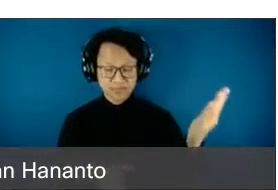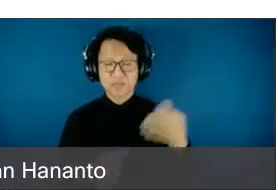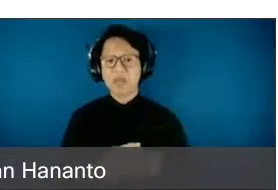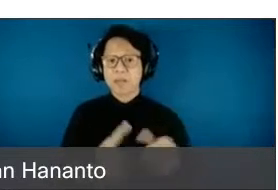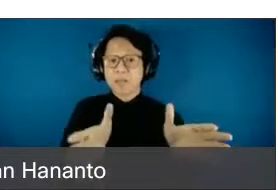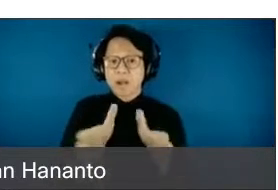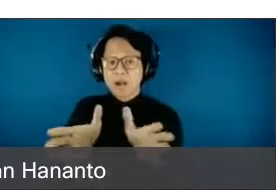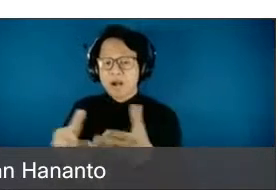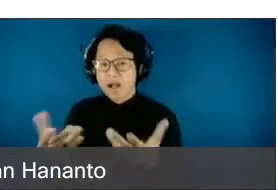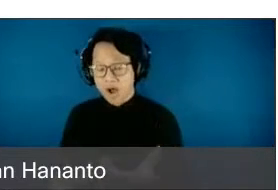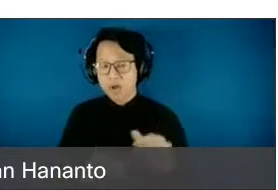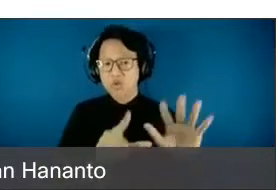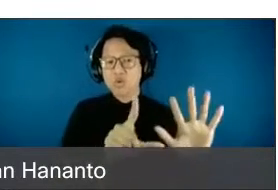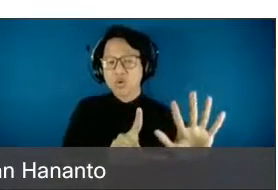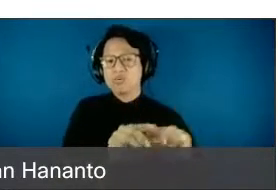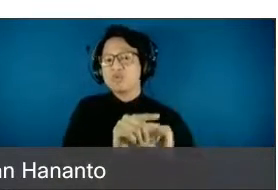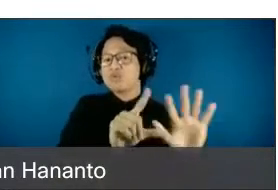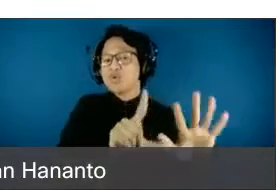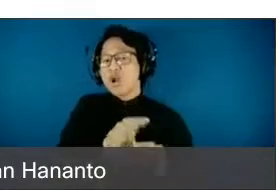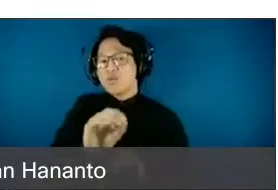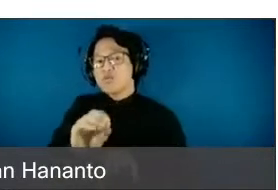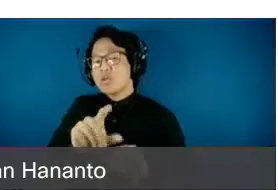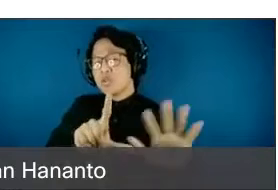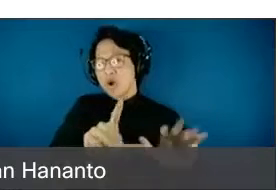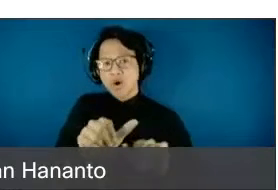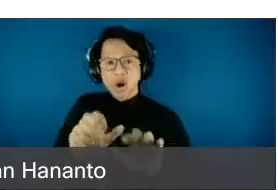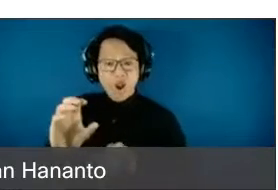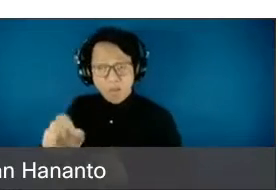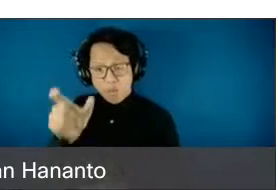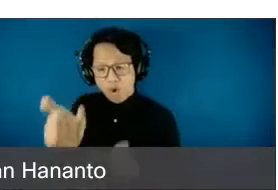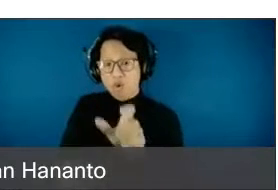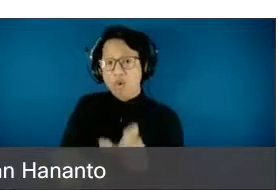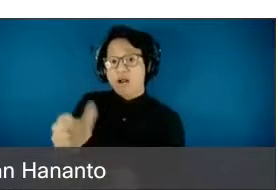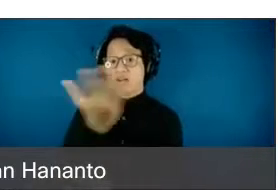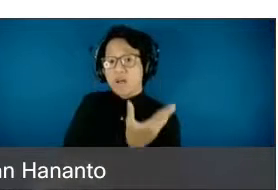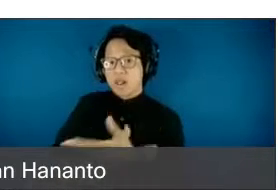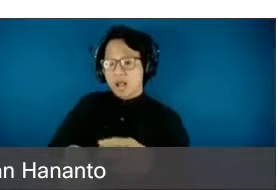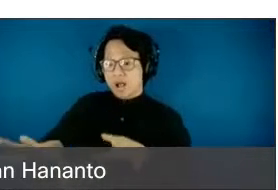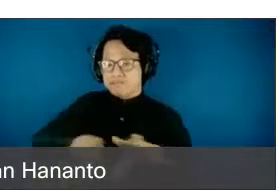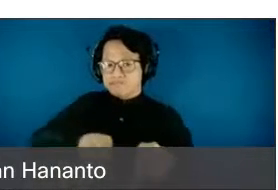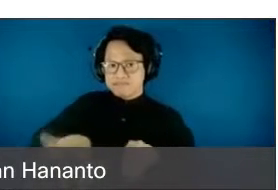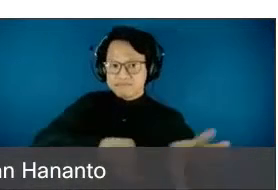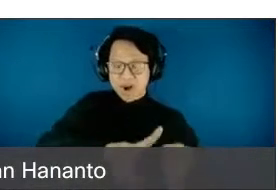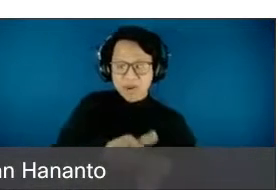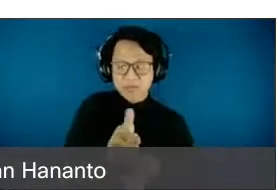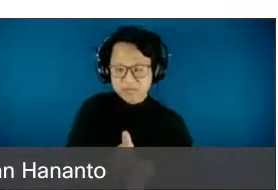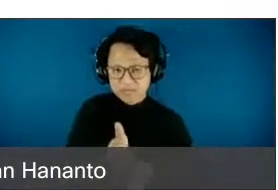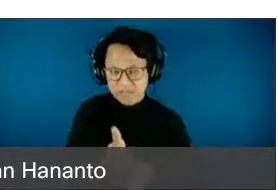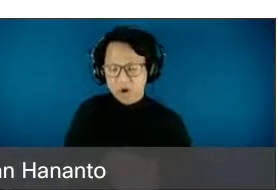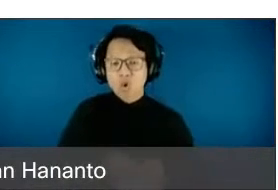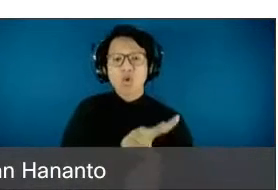adalah sebanyak 760 teman-teman disabilitas sudah berhasil dijangkau, di mana 429 sudah